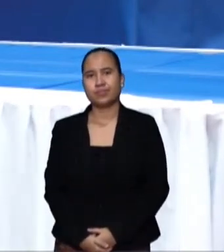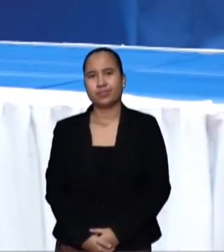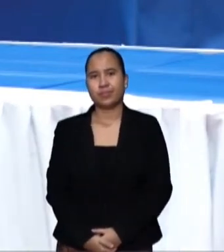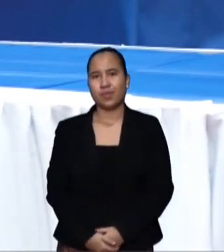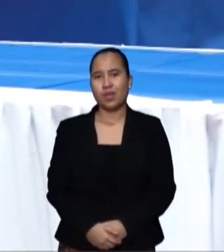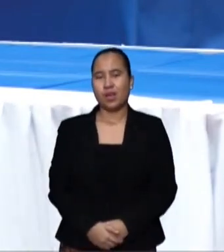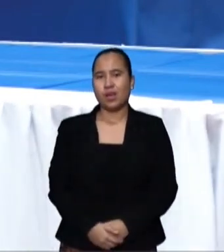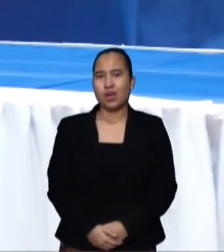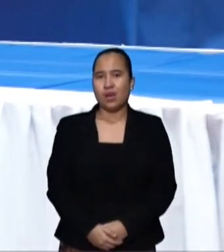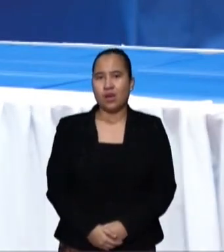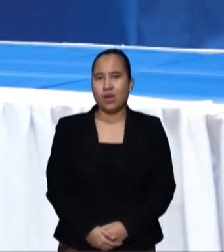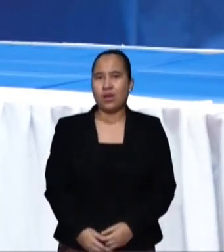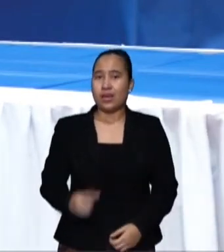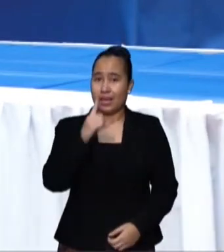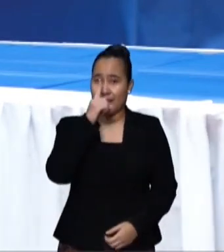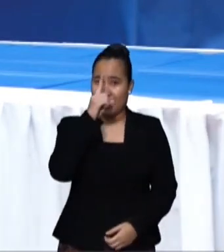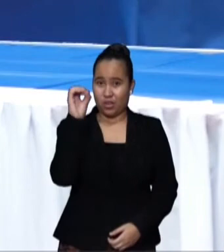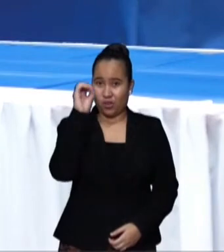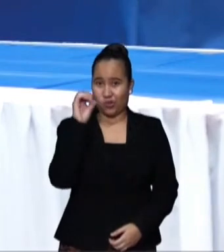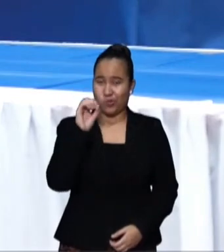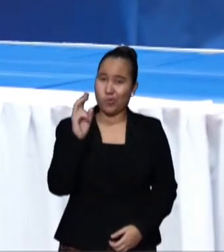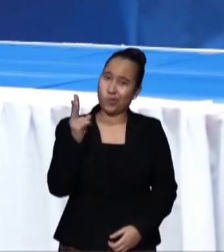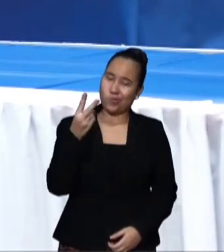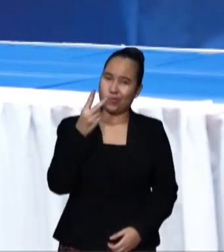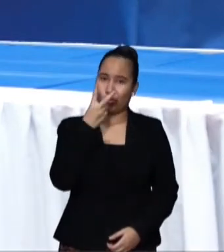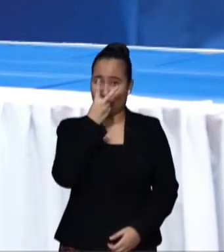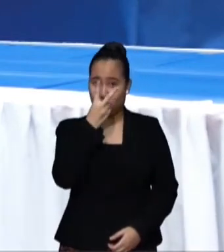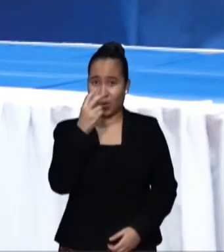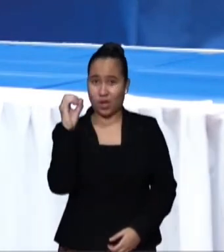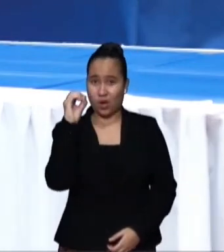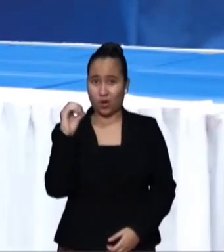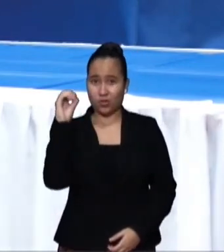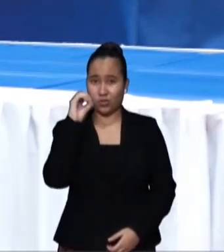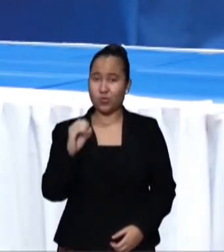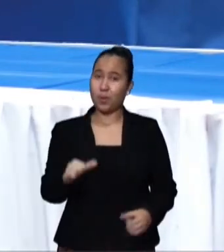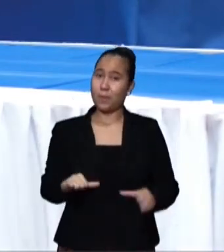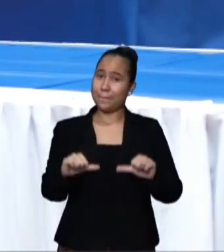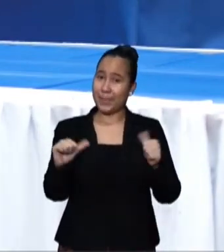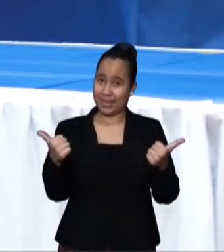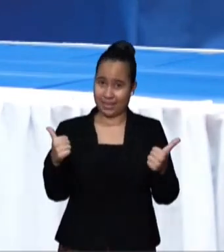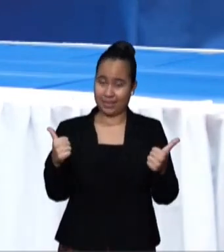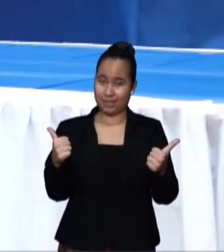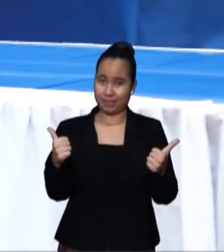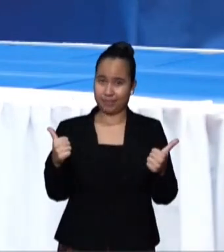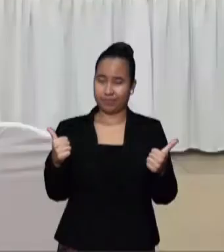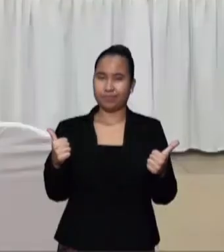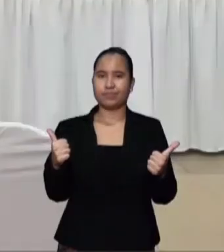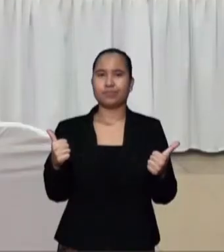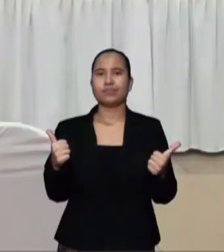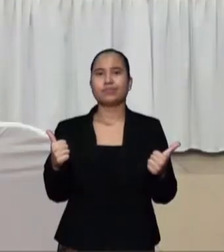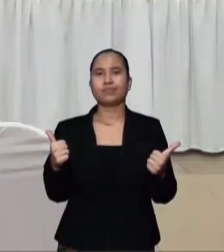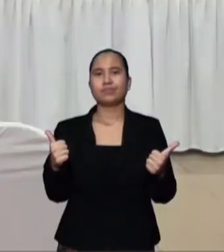1 oktober, waarschijnlijk 2 oktober, gaan we de launch hebben van